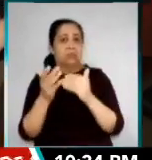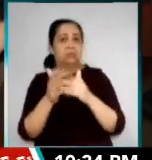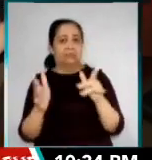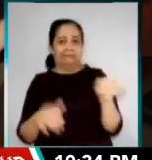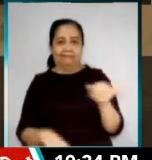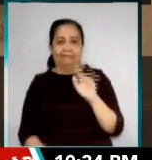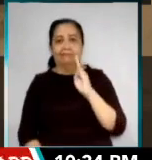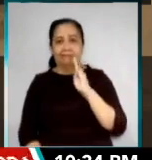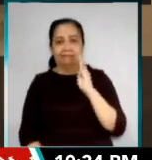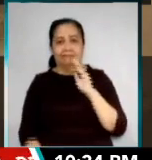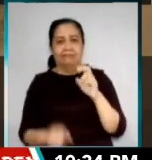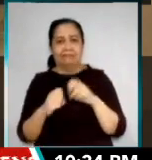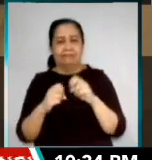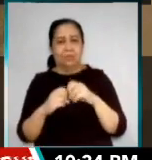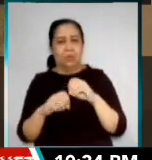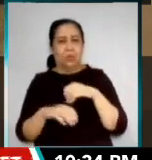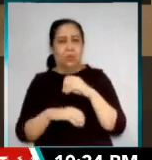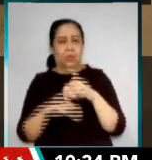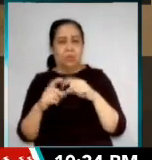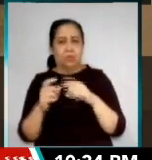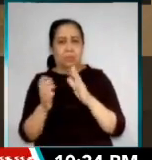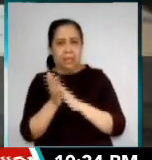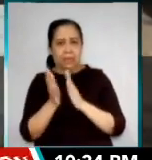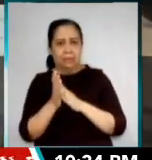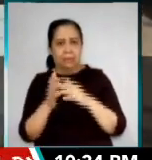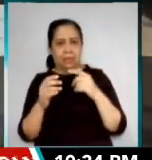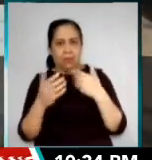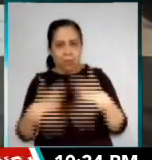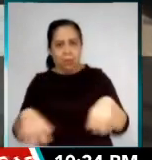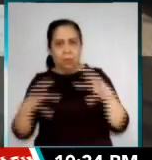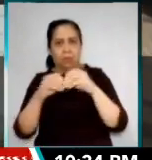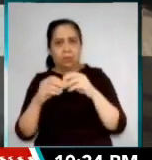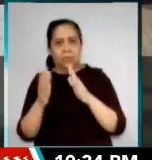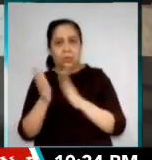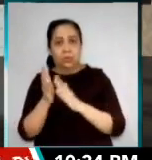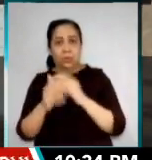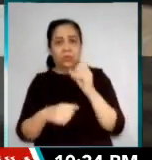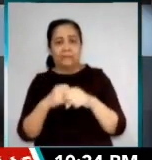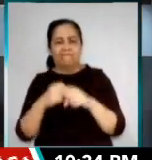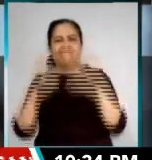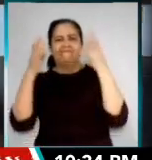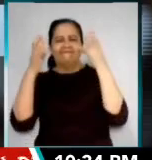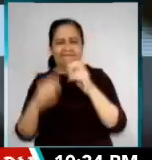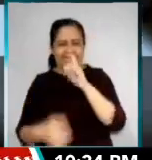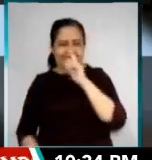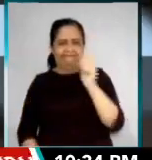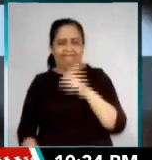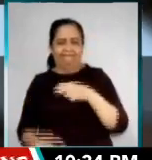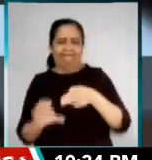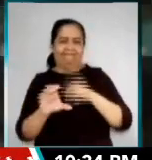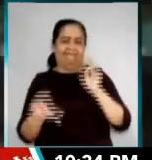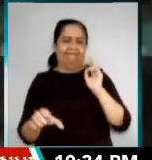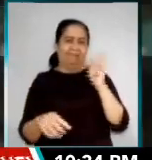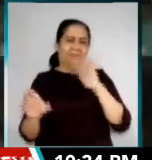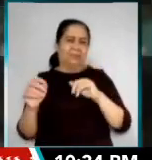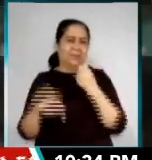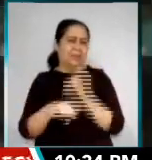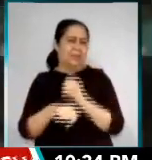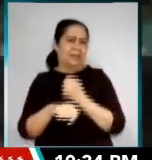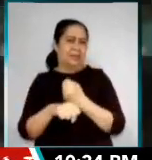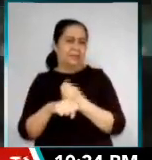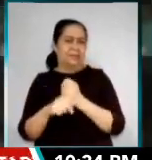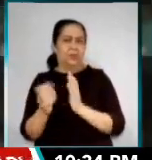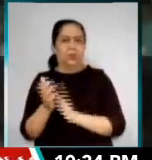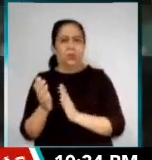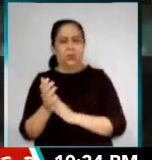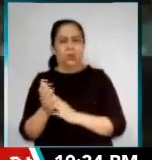lampas kalahati na ng school year 2020-2021 ay piniling mag-drop out na lang sa hirap ng online schooling para sa kanila. Batid ng DepEd